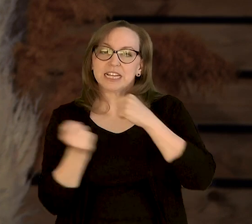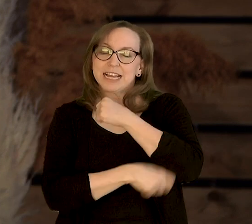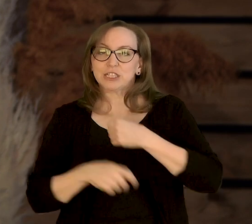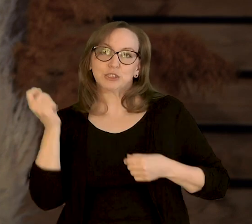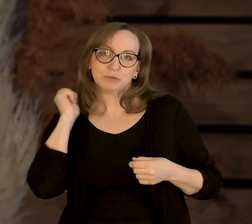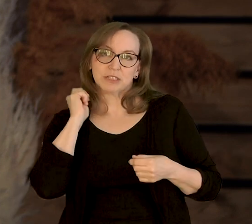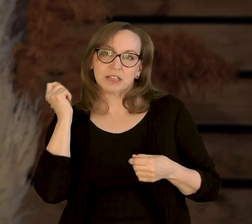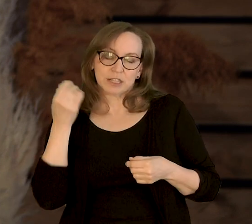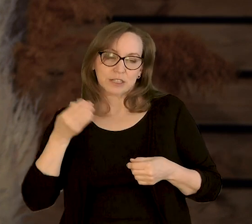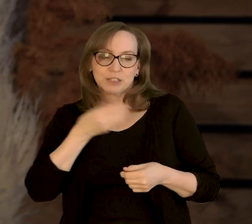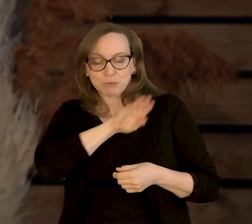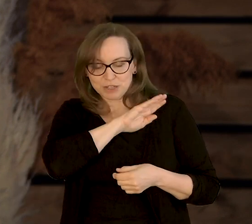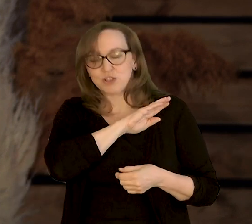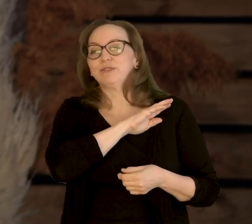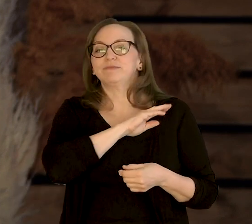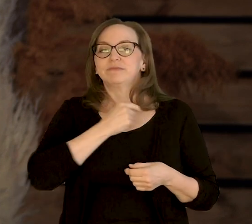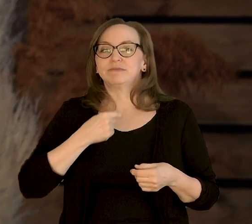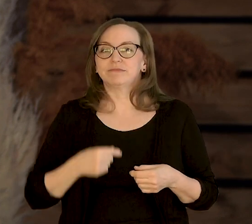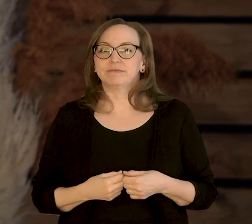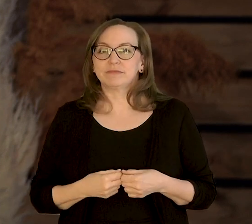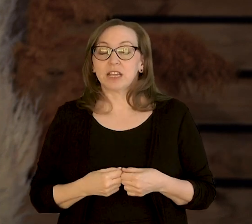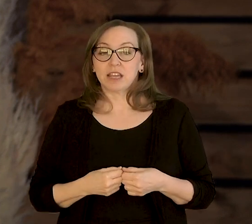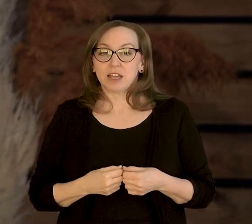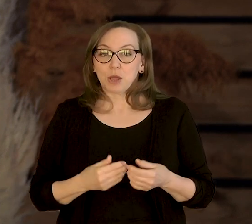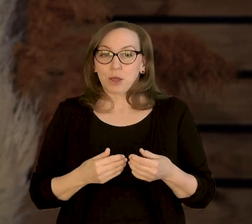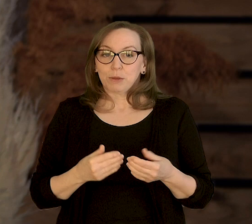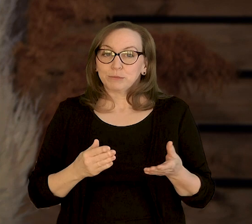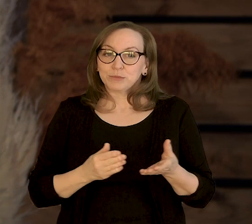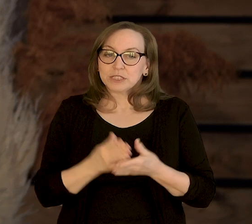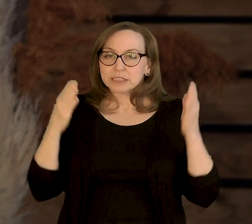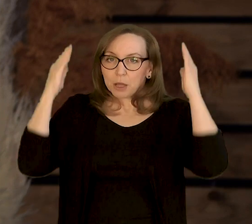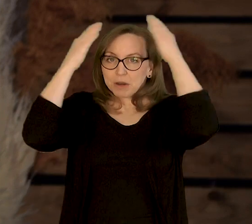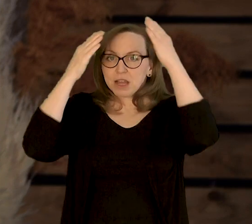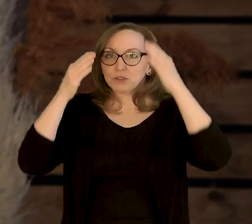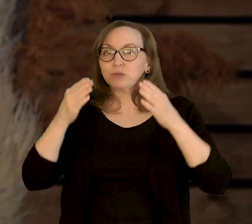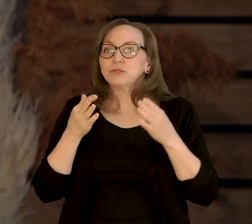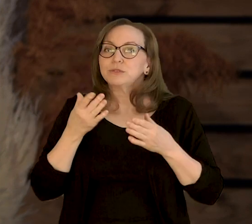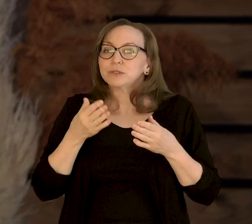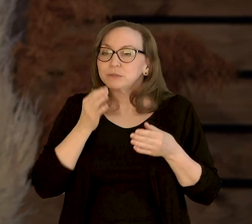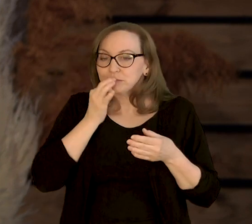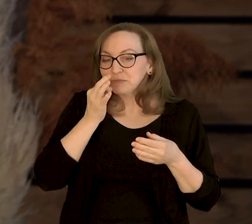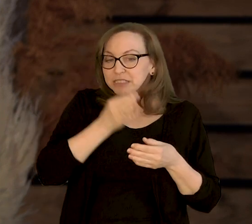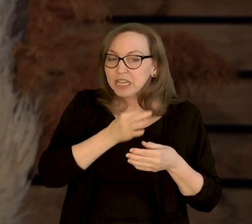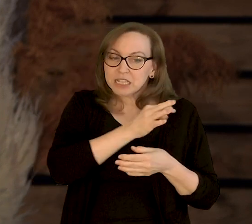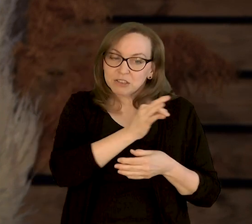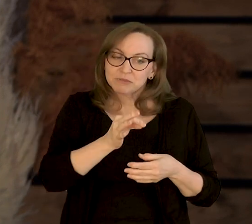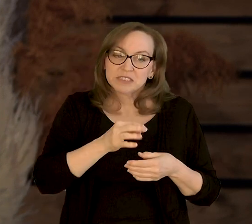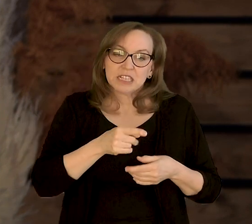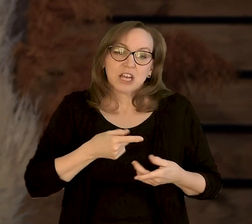śmierci, pytani są przez kapelanów, czy chcą, aby się o nich